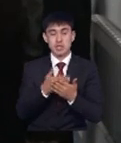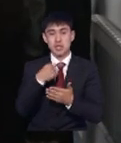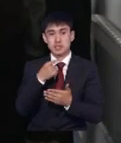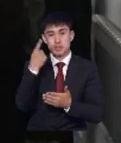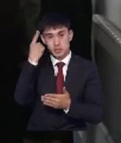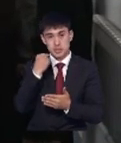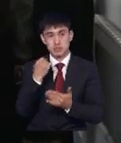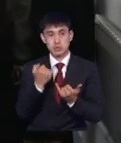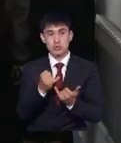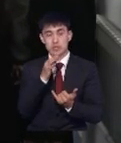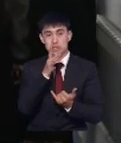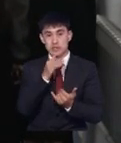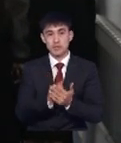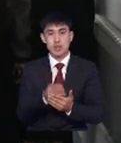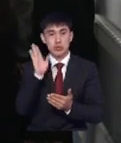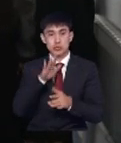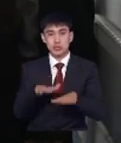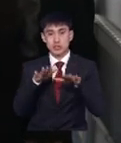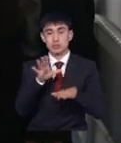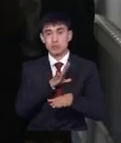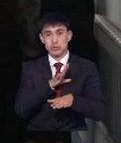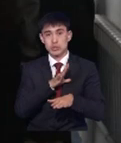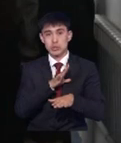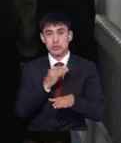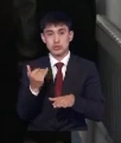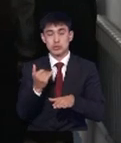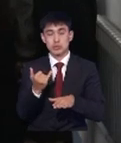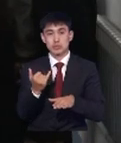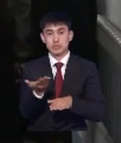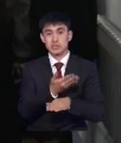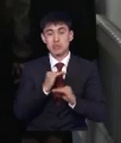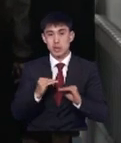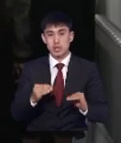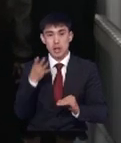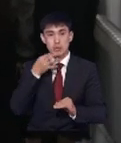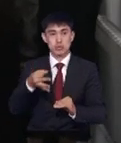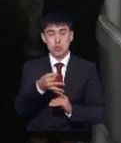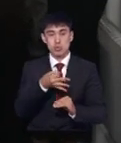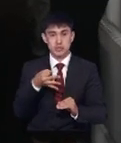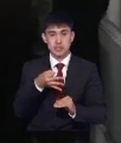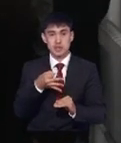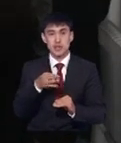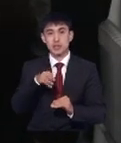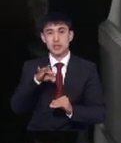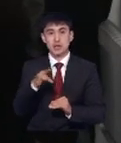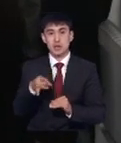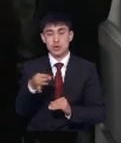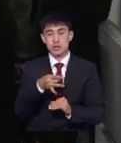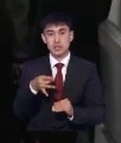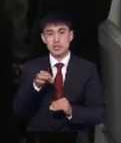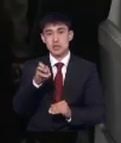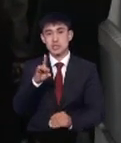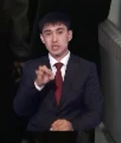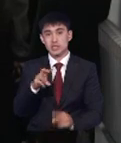сіздер білесіздер, бүгінгі таңда су тасқынды болып жатыр. Су тасқындағы біздің балаларымыз Алматы облысында, Талғар ауданы, Еңбекшіқазақ